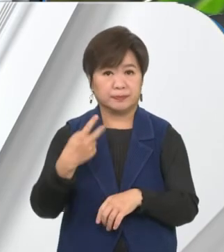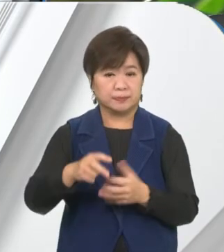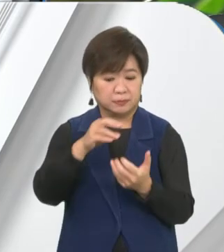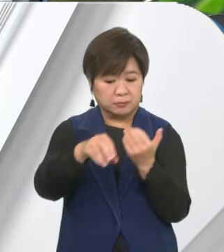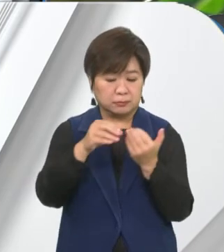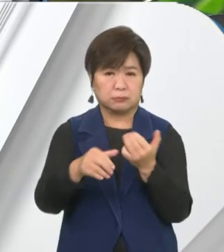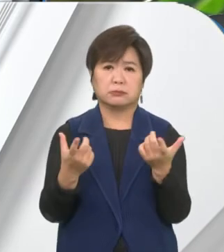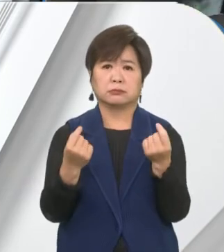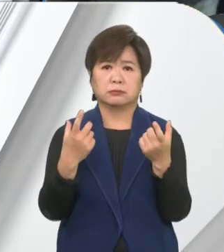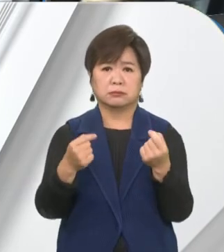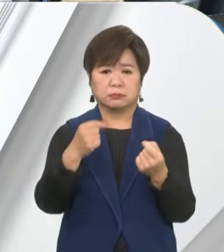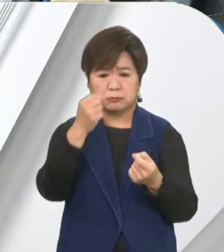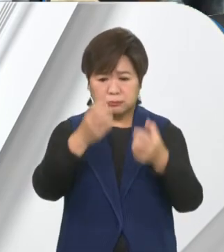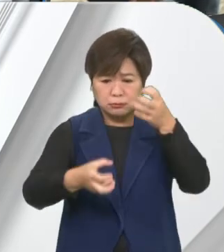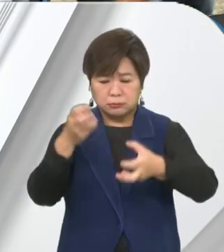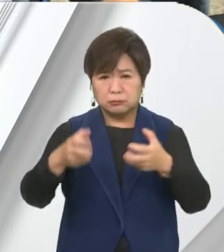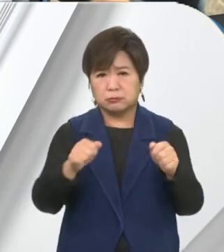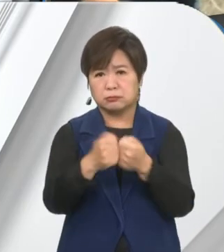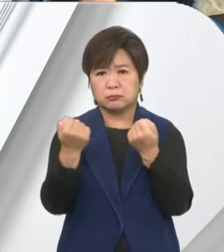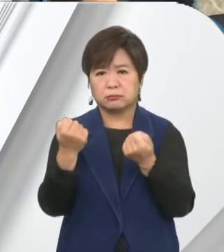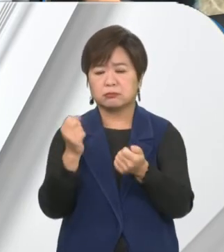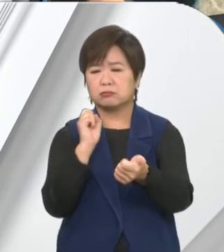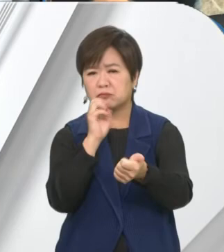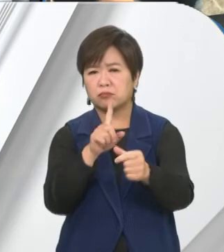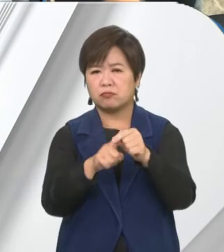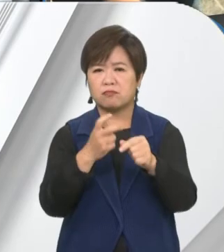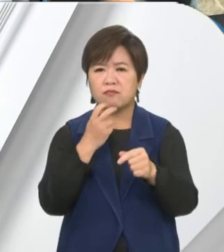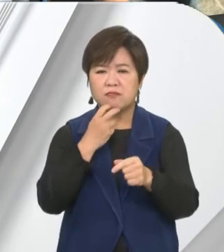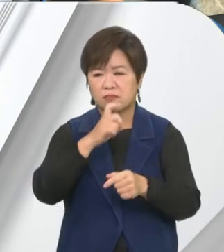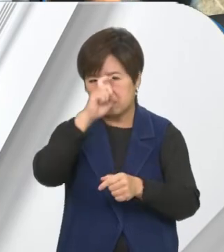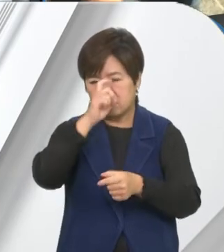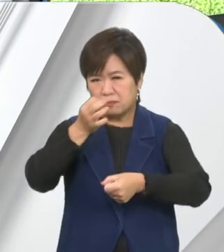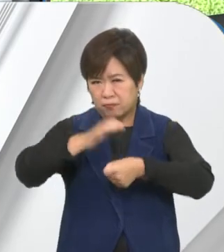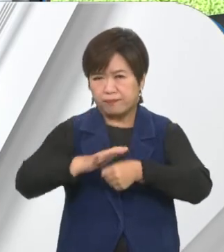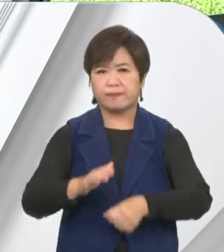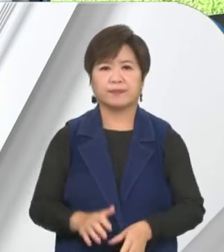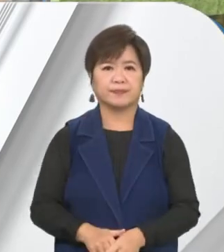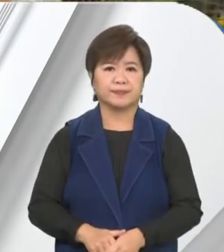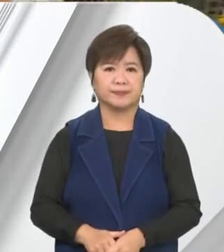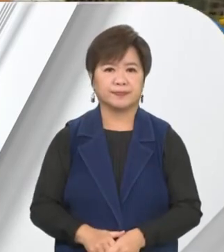也严重落过，是跟天保本重要而做再损不错。